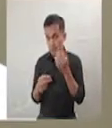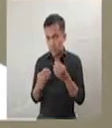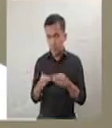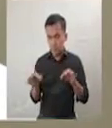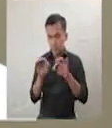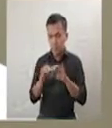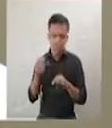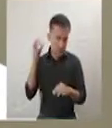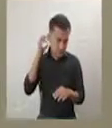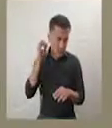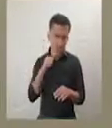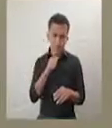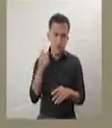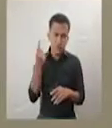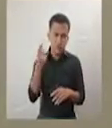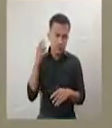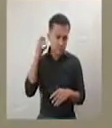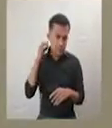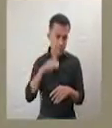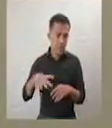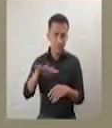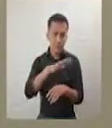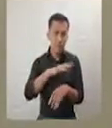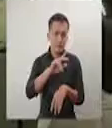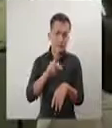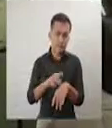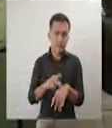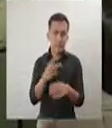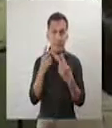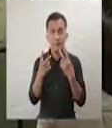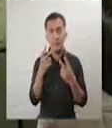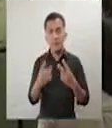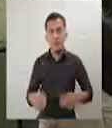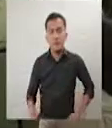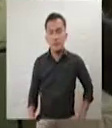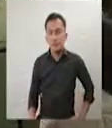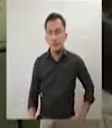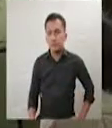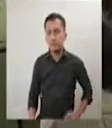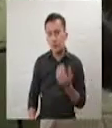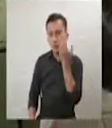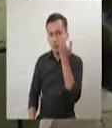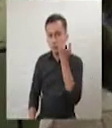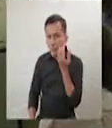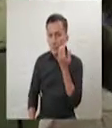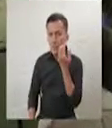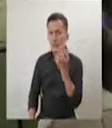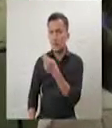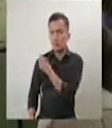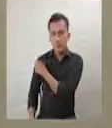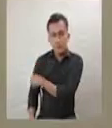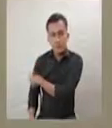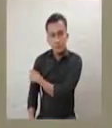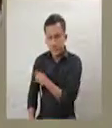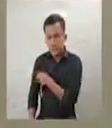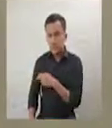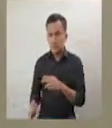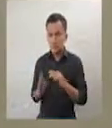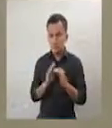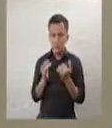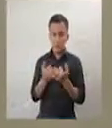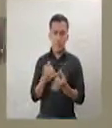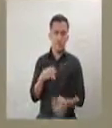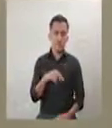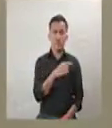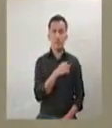sa Mindanao, hindi lang sa Mindanao, sa buong Pilipinas, nakikita natin, kakulangan dito yung hospital. Sa barangay